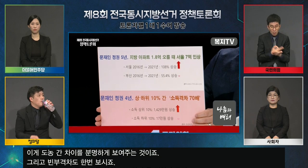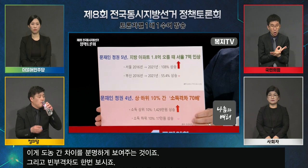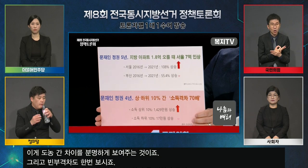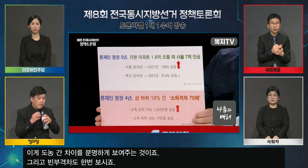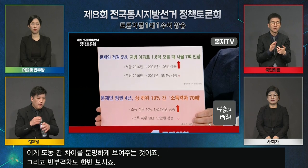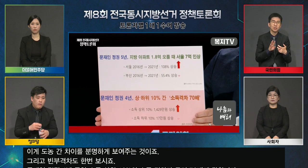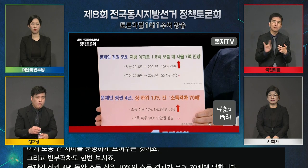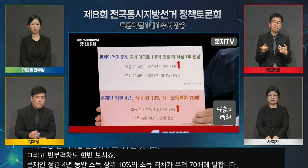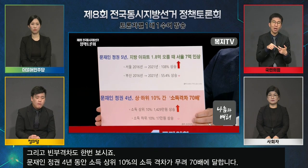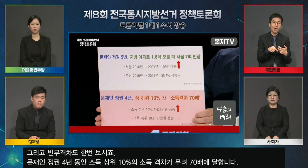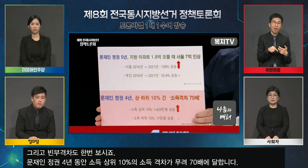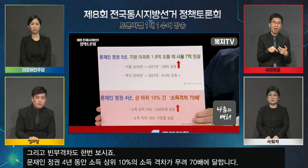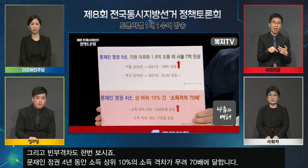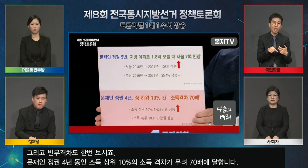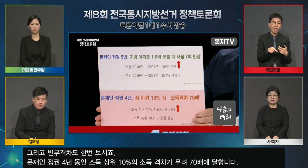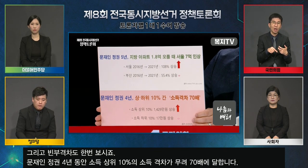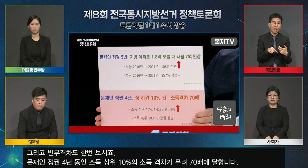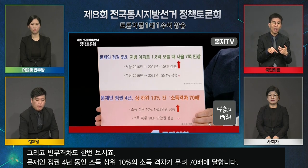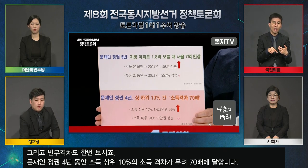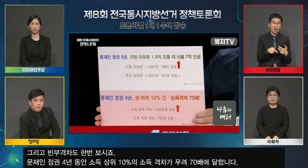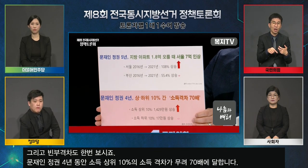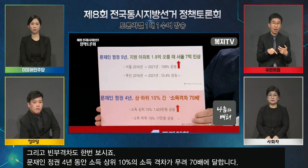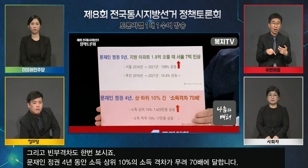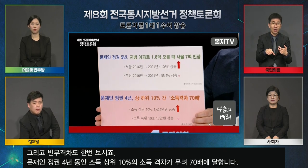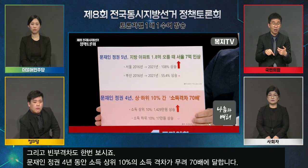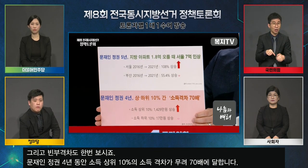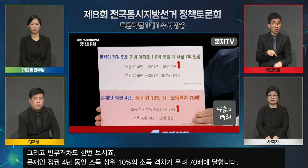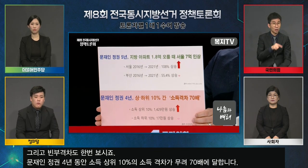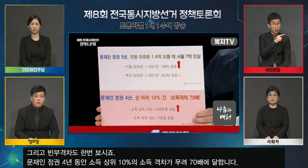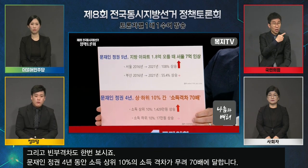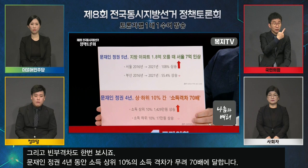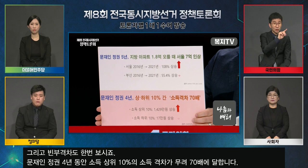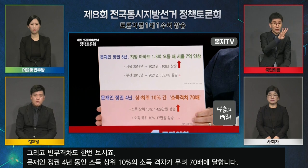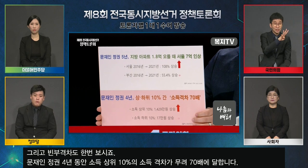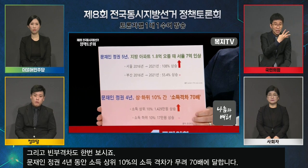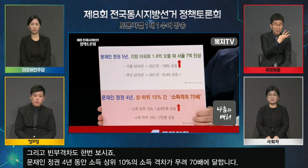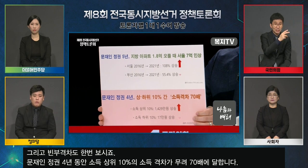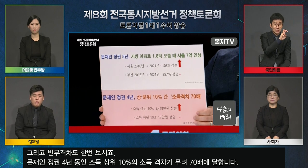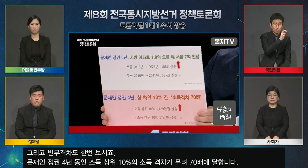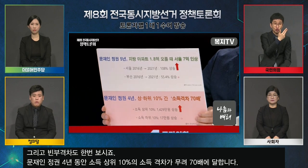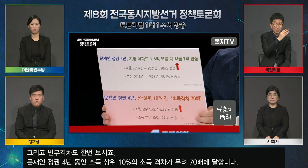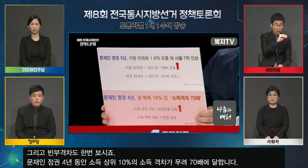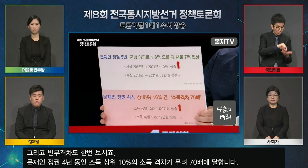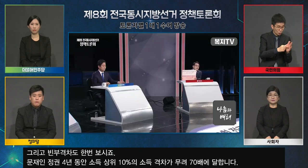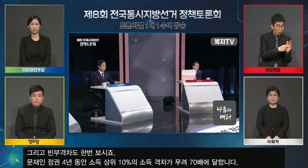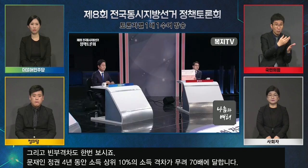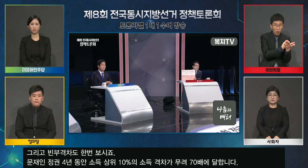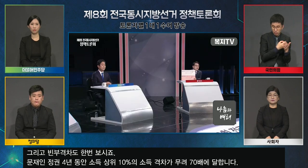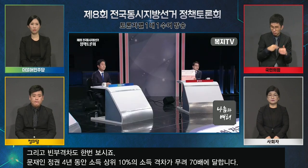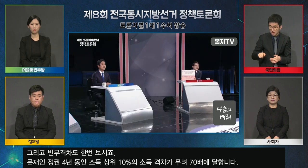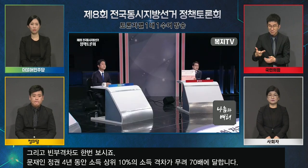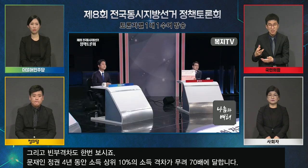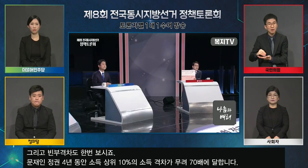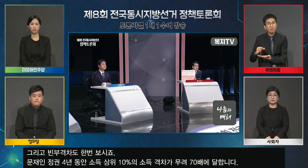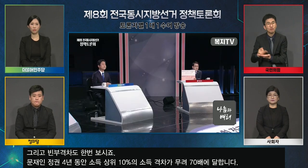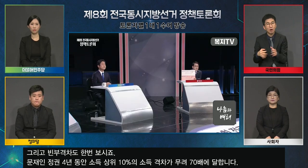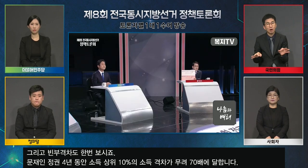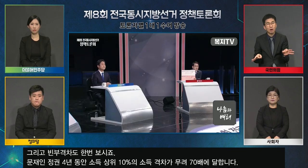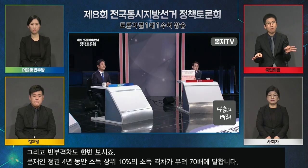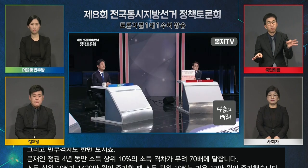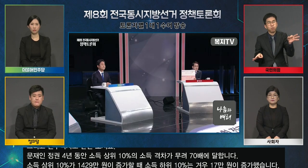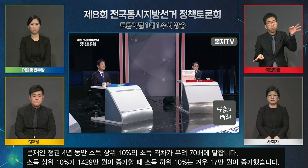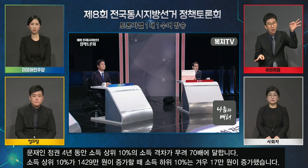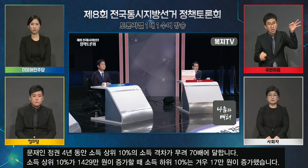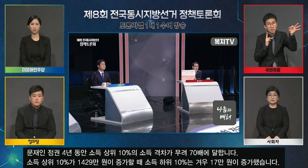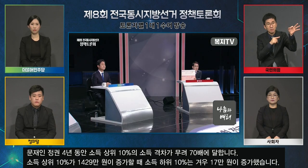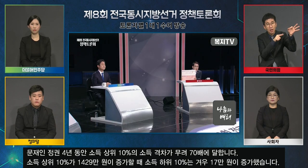1429만 원이 증가할 때 소득 가위 10%는 겨우 17만 원이 증가했습니다. 이게 문재인 정부 소득 주도 상장의